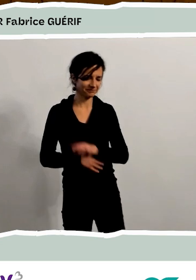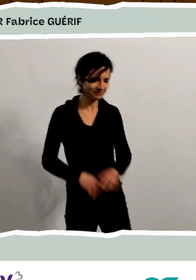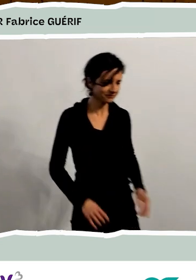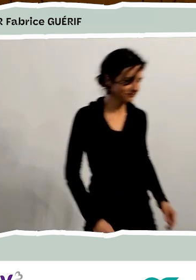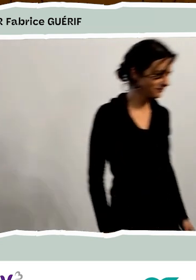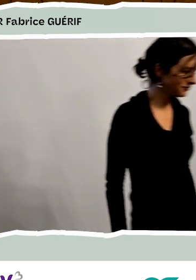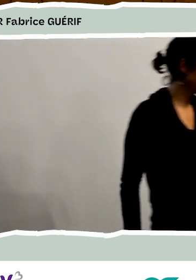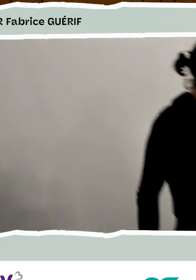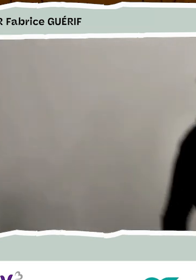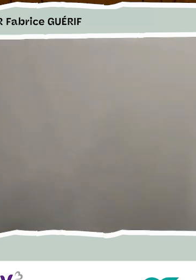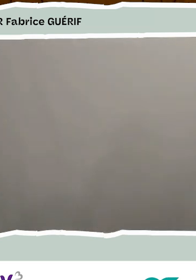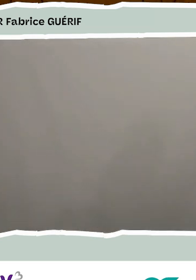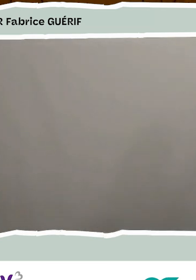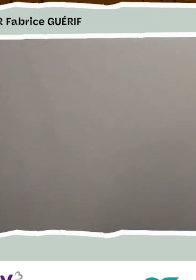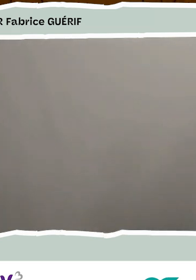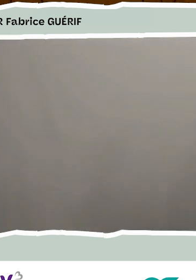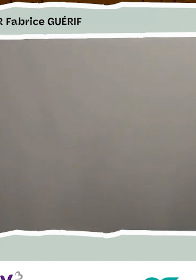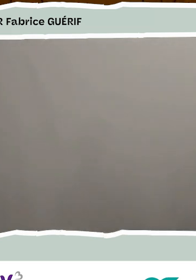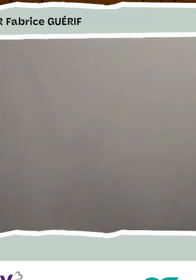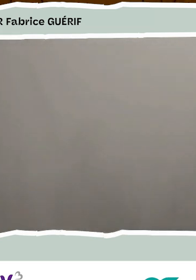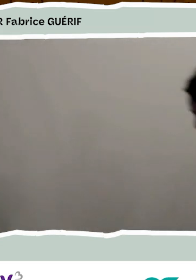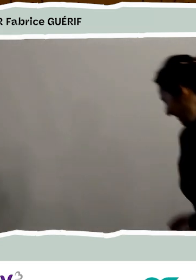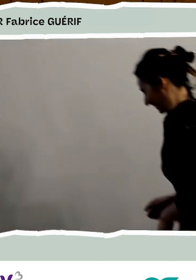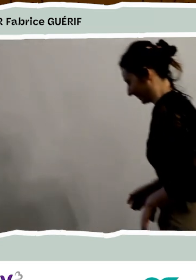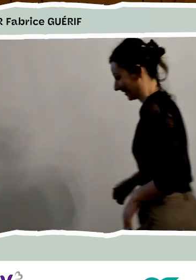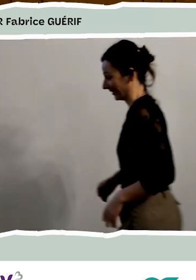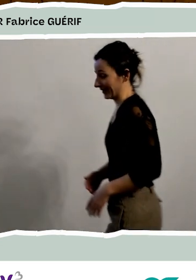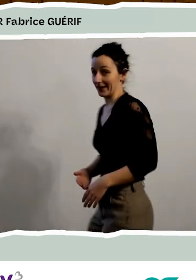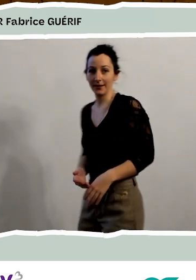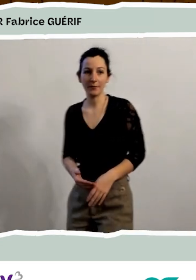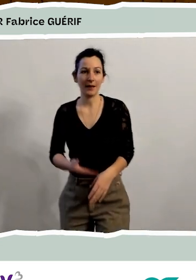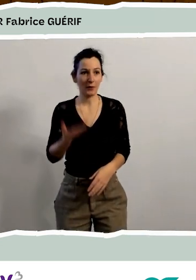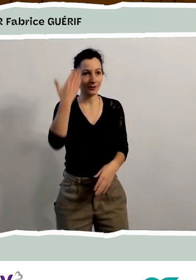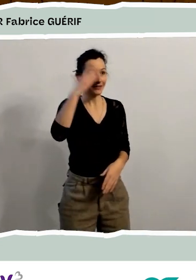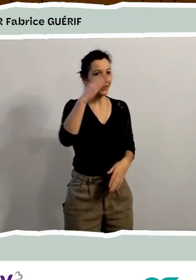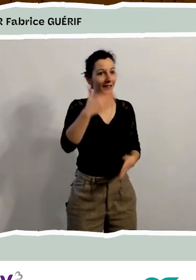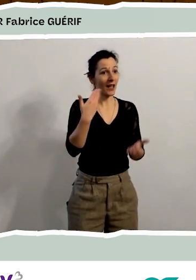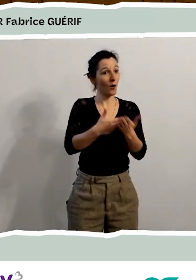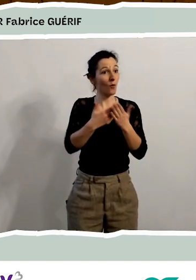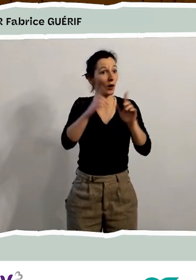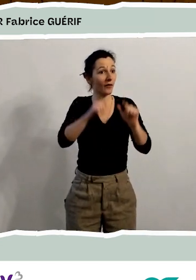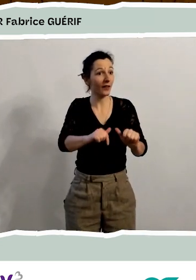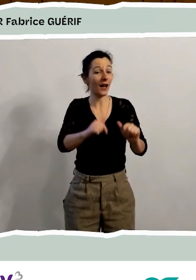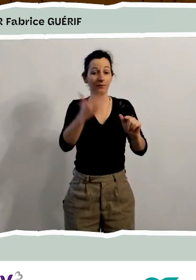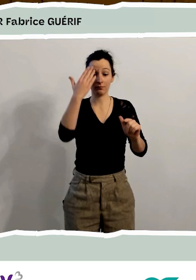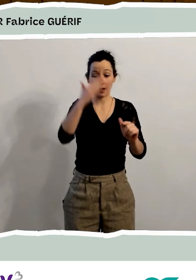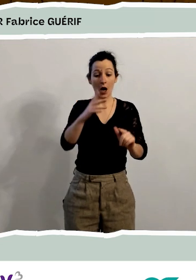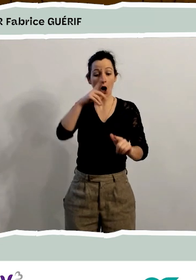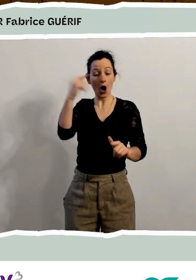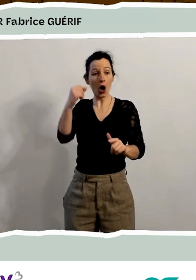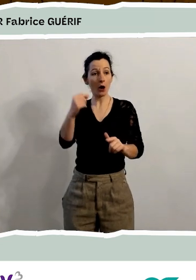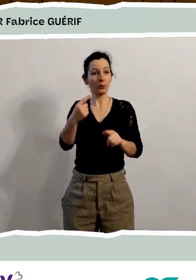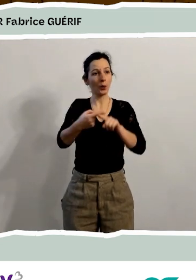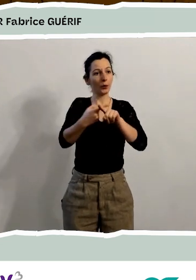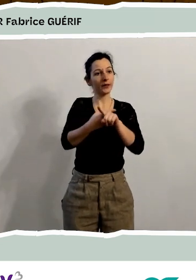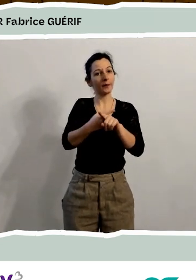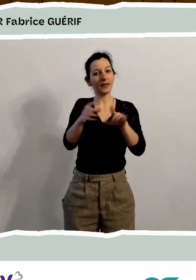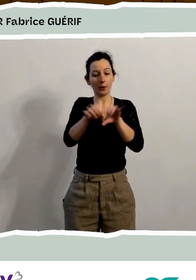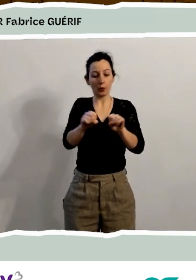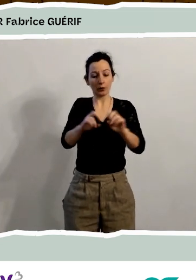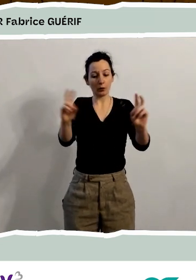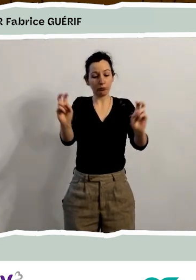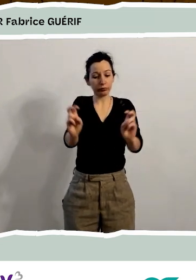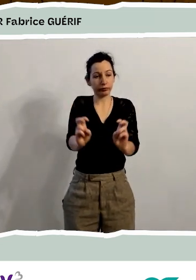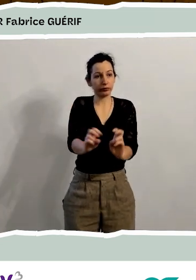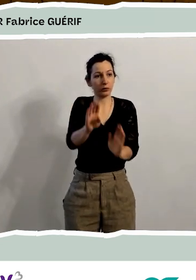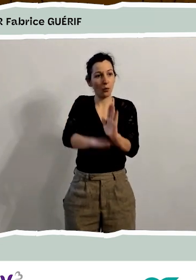c'est quelque chose qui est maintenant incontesté, hein, cette diminution de la production de spermatozoïdes. Ça se fait à